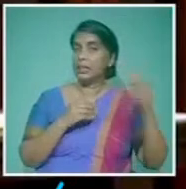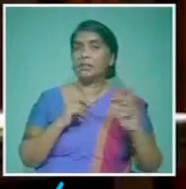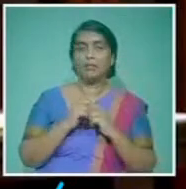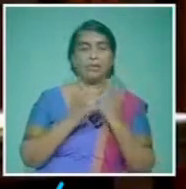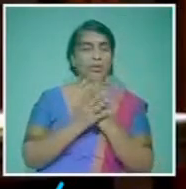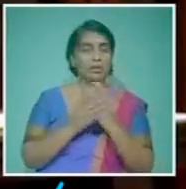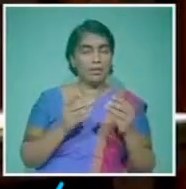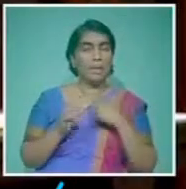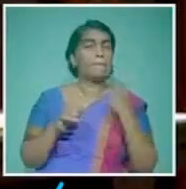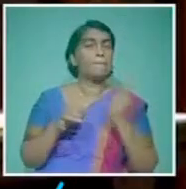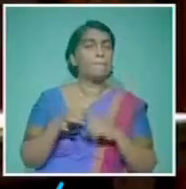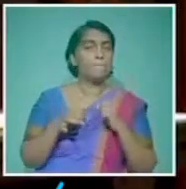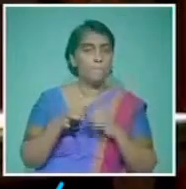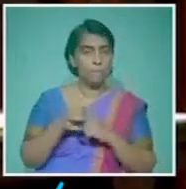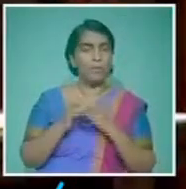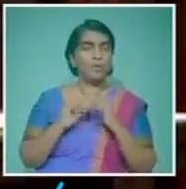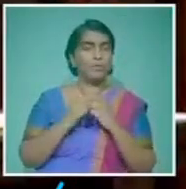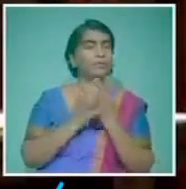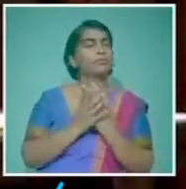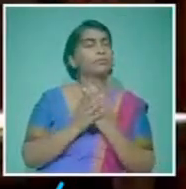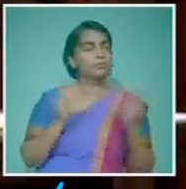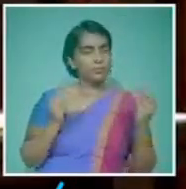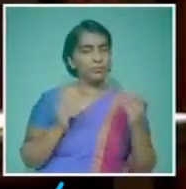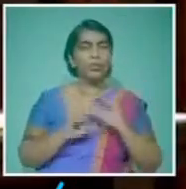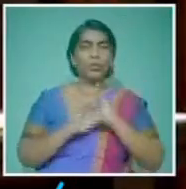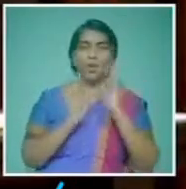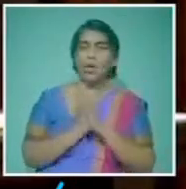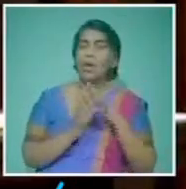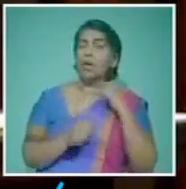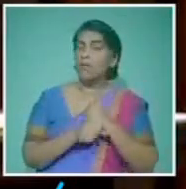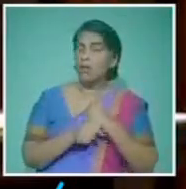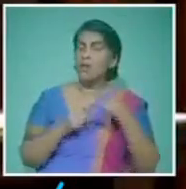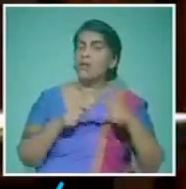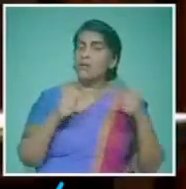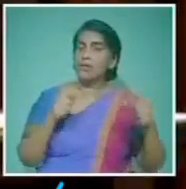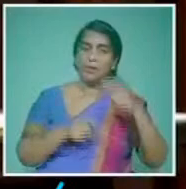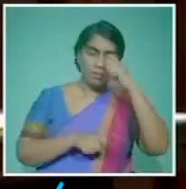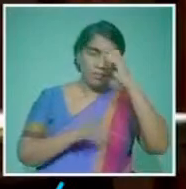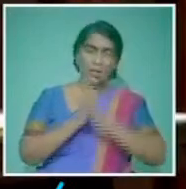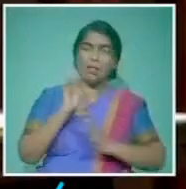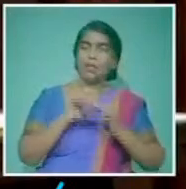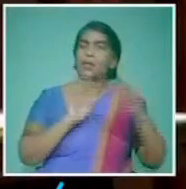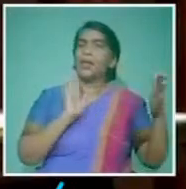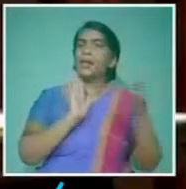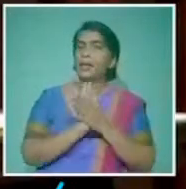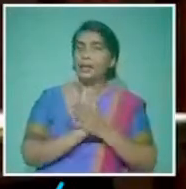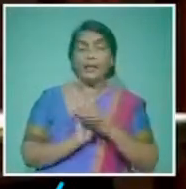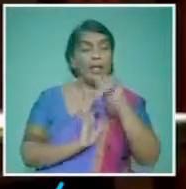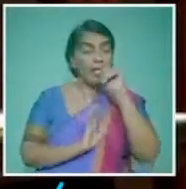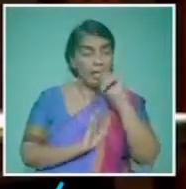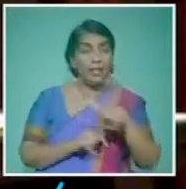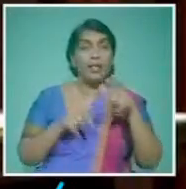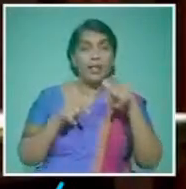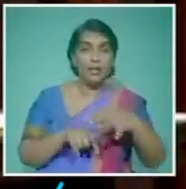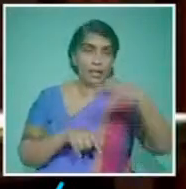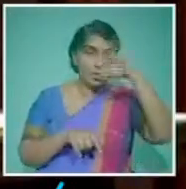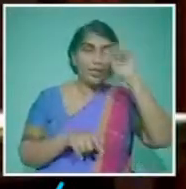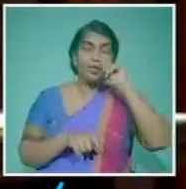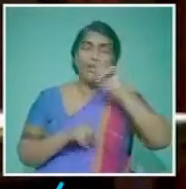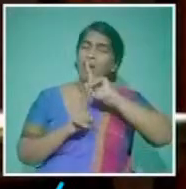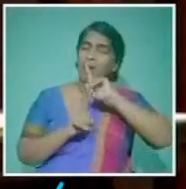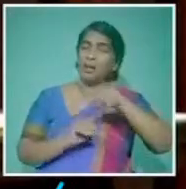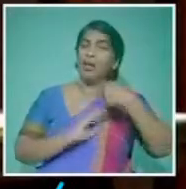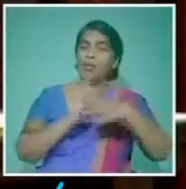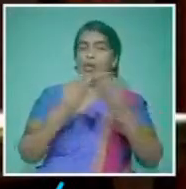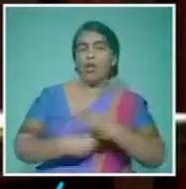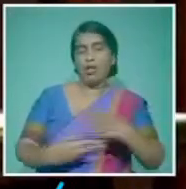නැති මේ ප්‍රශ්නෙට විසඳුමක් හොයන්න සියලු ආණ්ඩු පක්ෂ විපක්ෂ ජනතාව මන්ත්‍රීවරු එකතු වෙන්න ඇත්ත අදවත් සිංහල ජනතාවට කියන්නේ මේ රට විනාශ